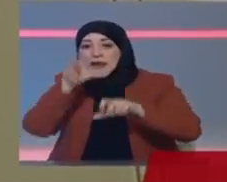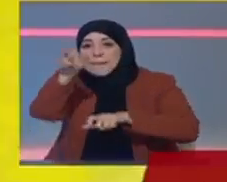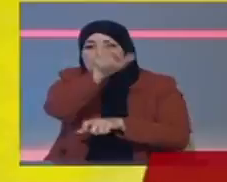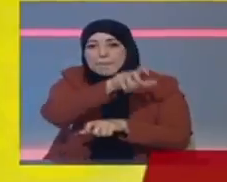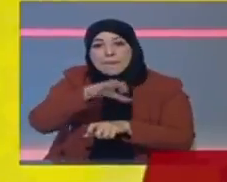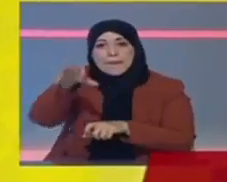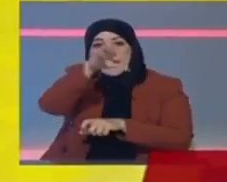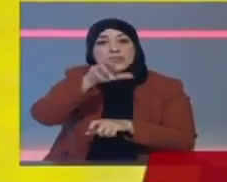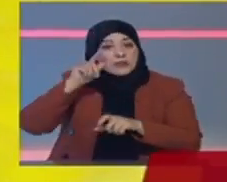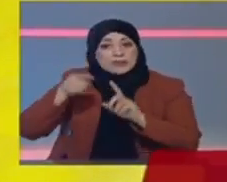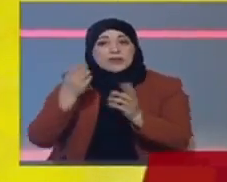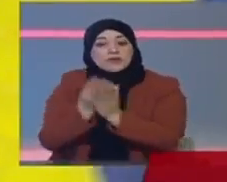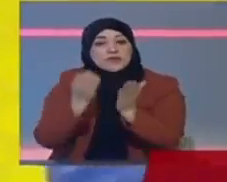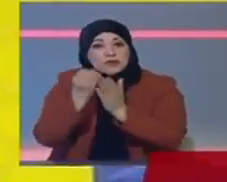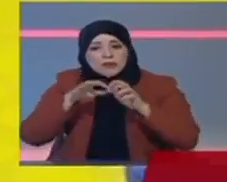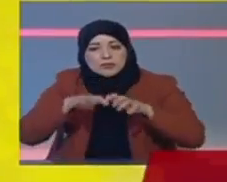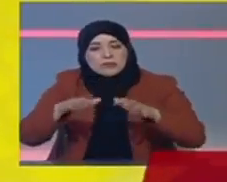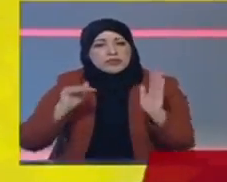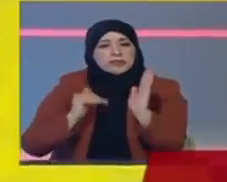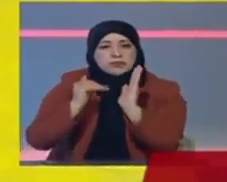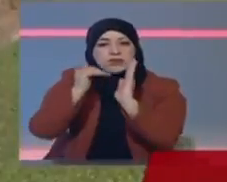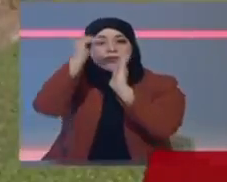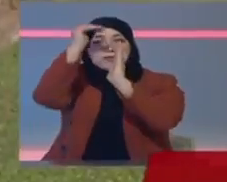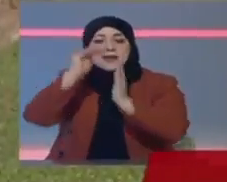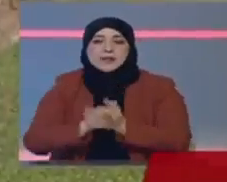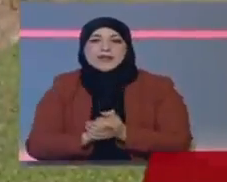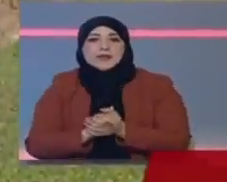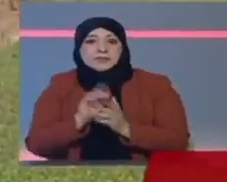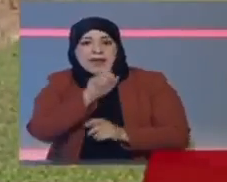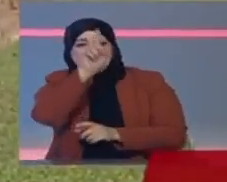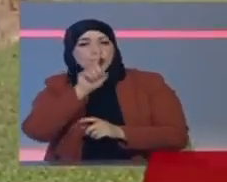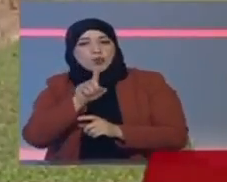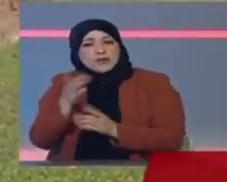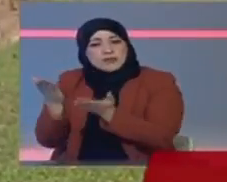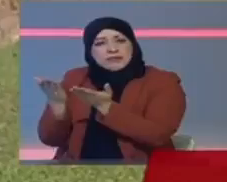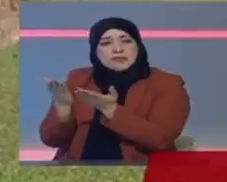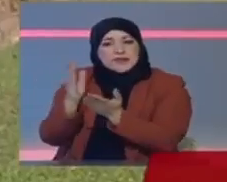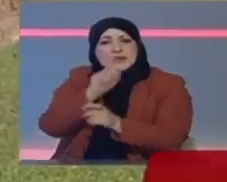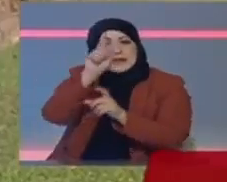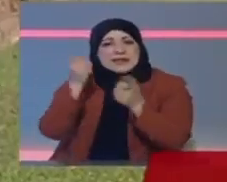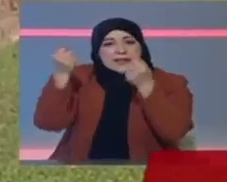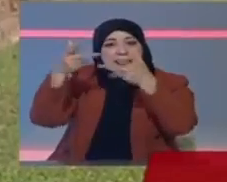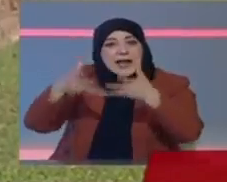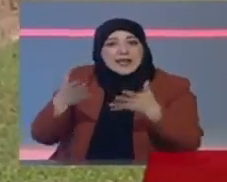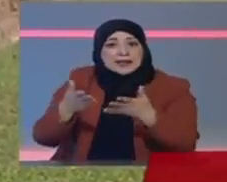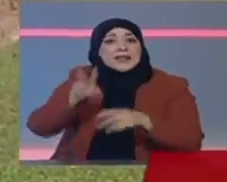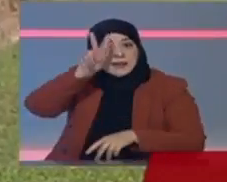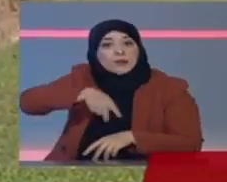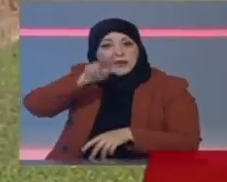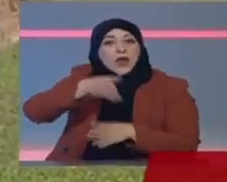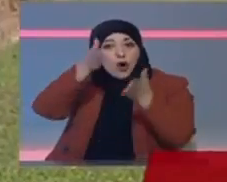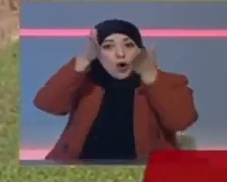مساره البياني منحا تصاعديا في عندنا هو العدد الرسمي